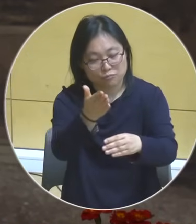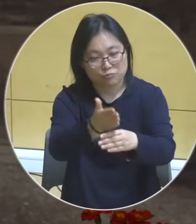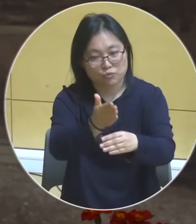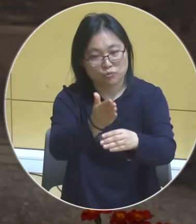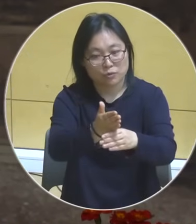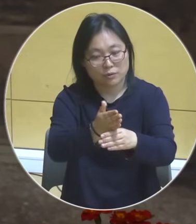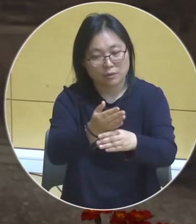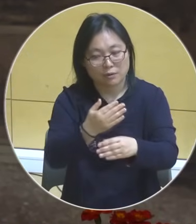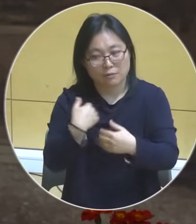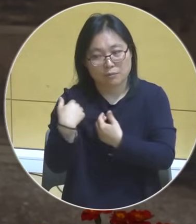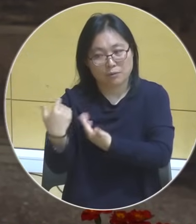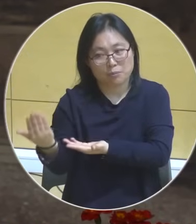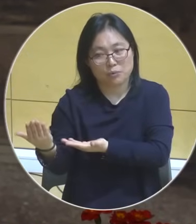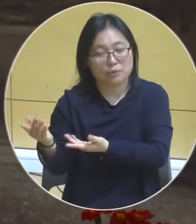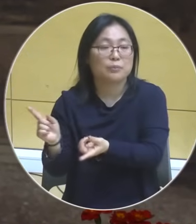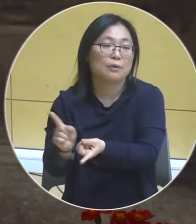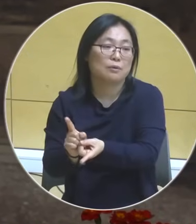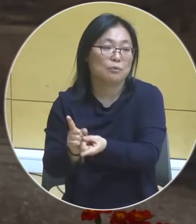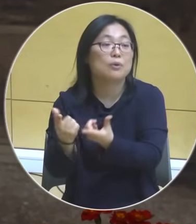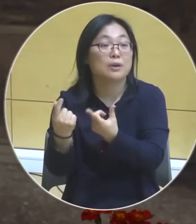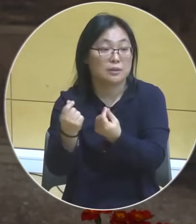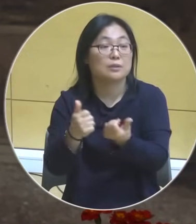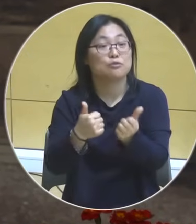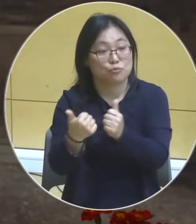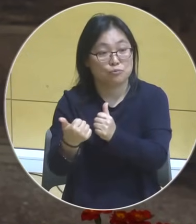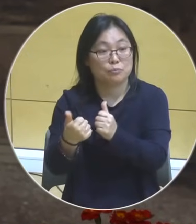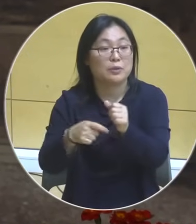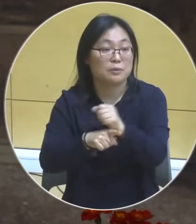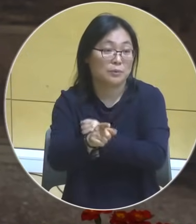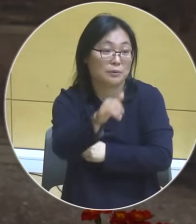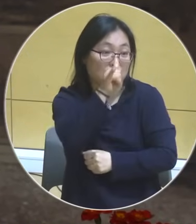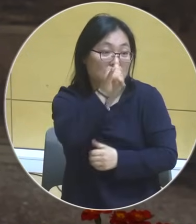내버림을 당하는 그런 죽음과도 마찬가지였습니다.